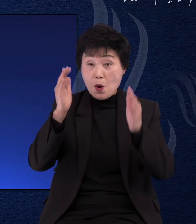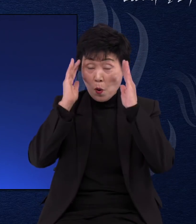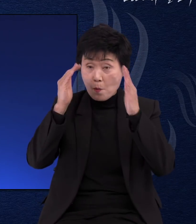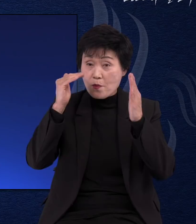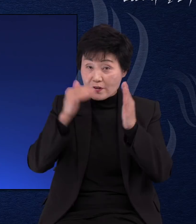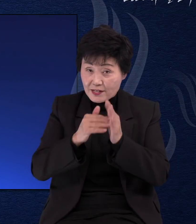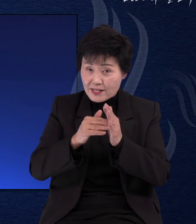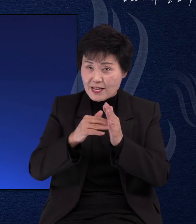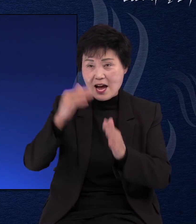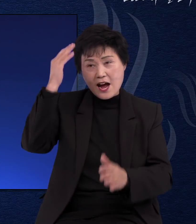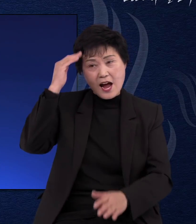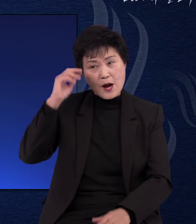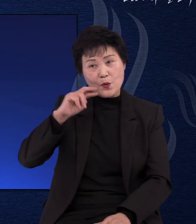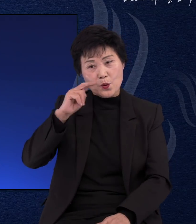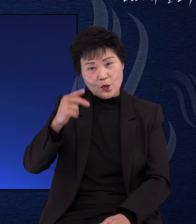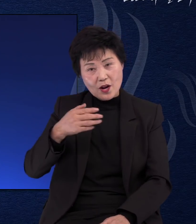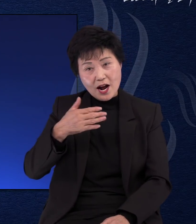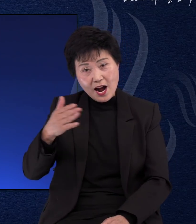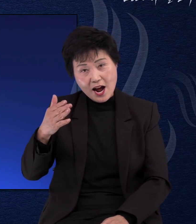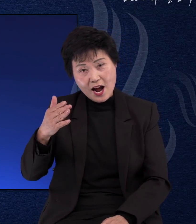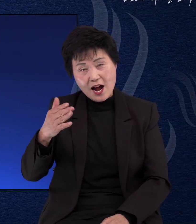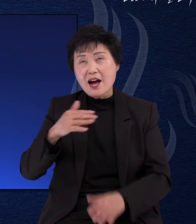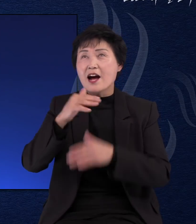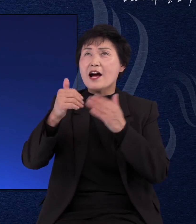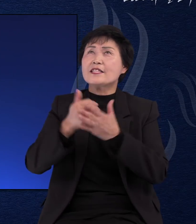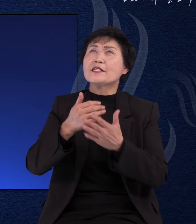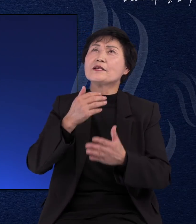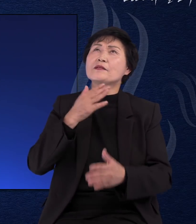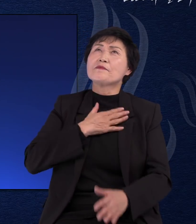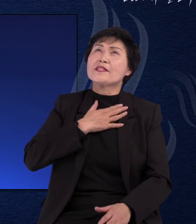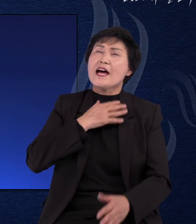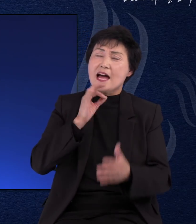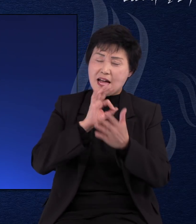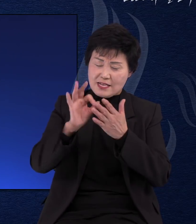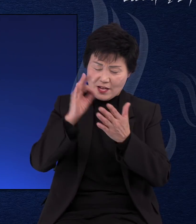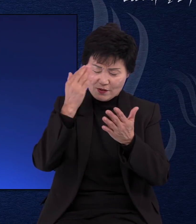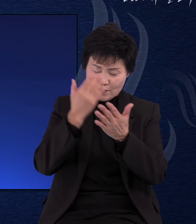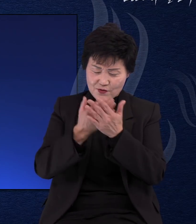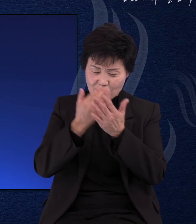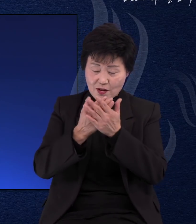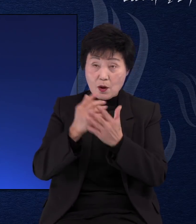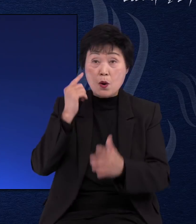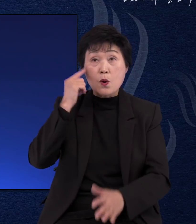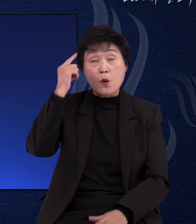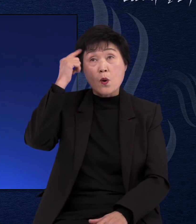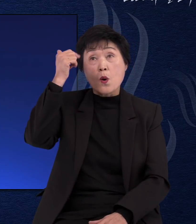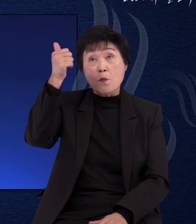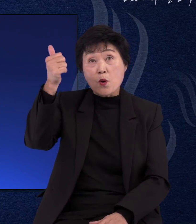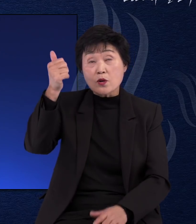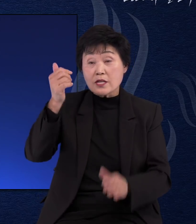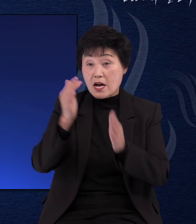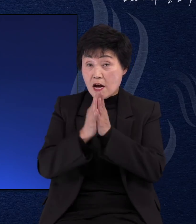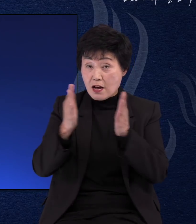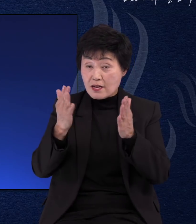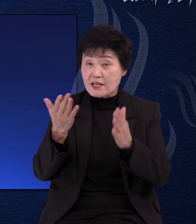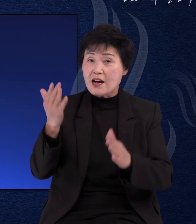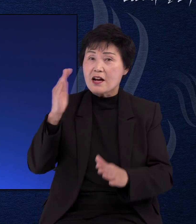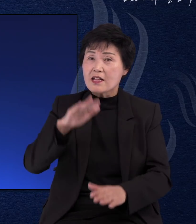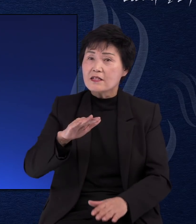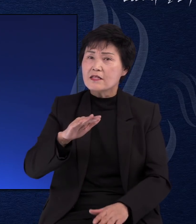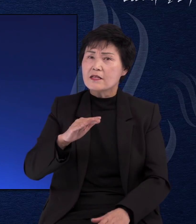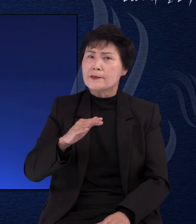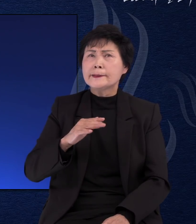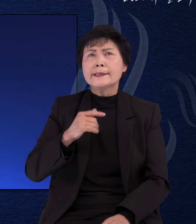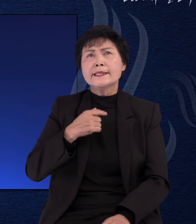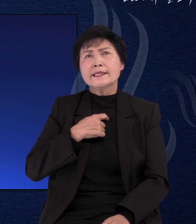돌아가든지 하나님이 나를 크게 써달라고, 목회를 시작하고 유학까지 왔으면 욕심이라고 해도 제가 반박할 마음이 없어요.